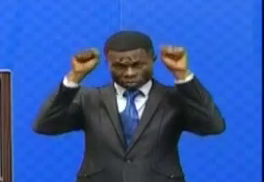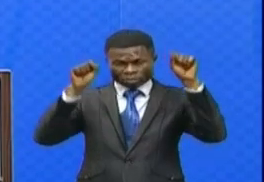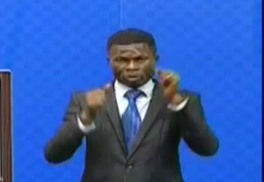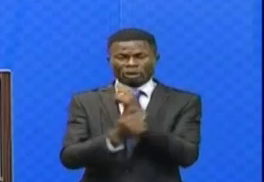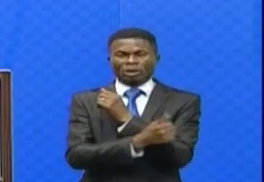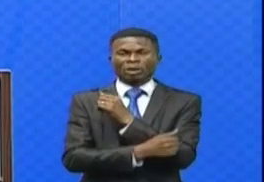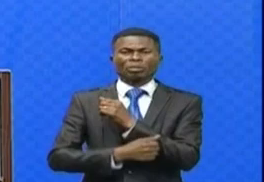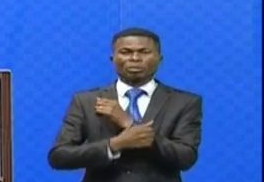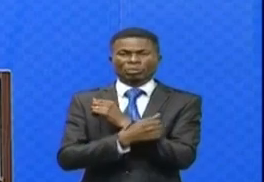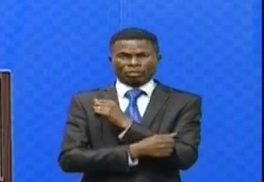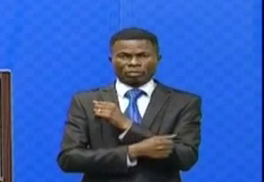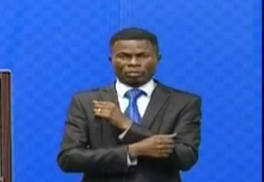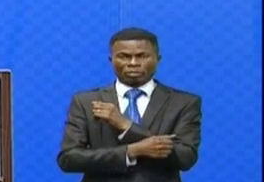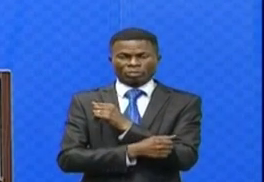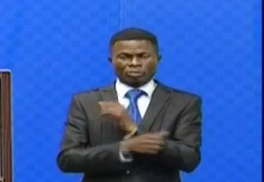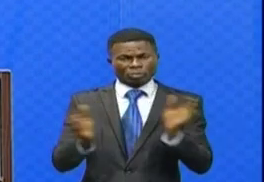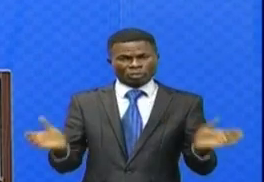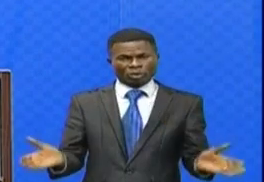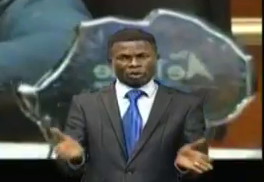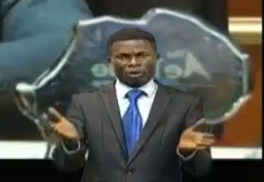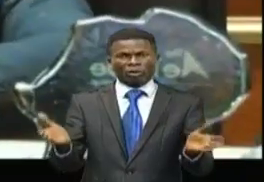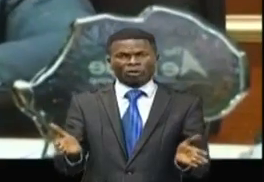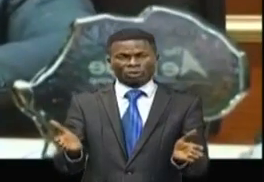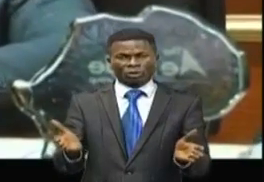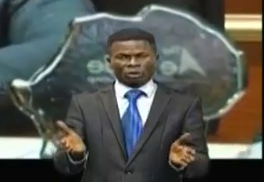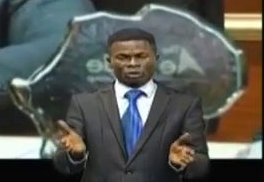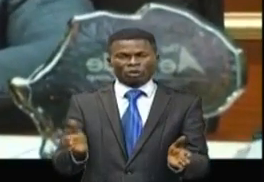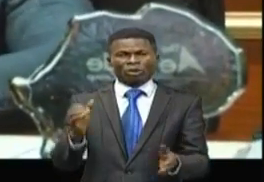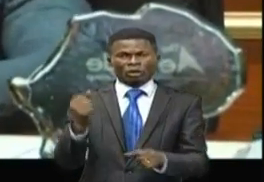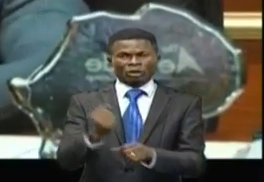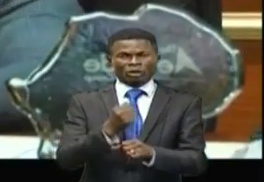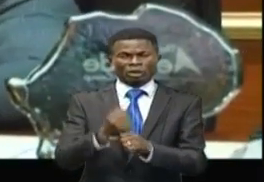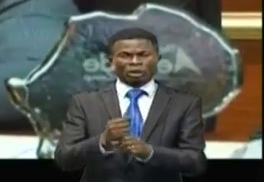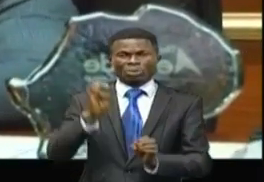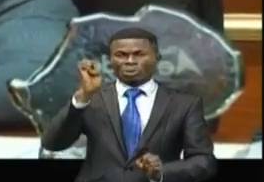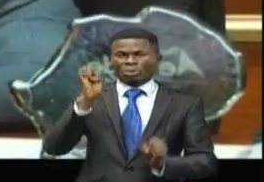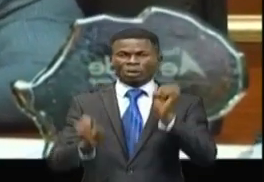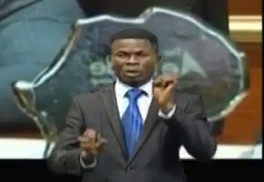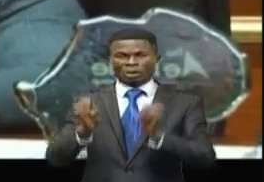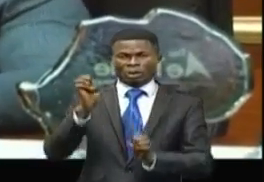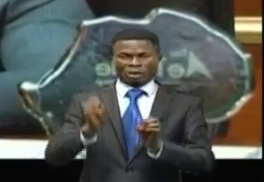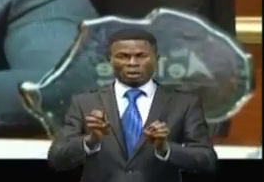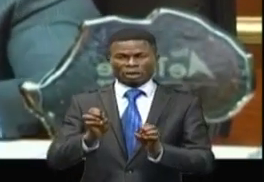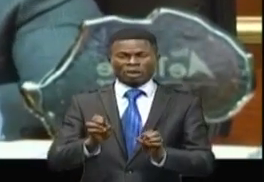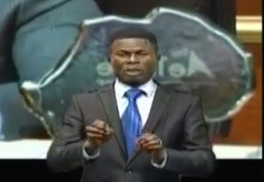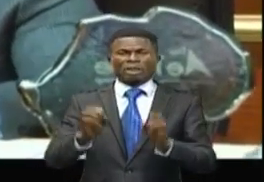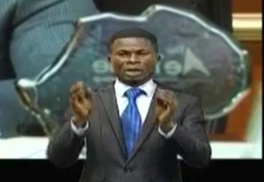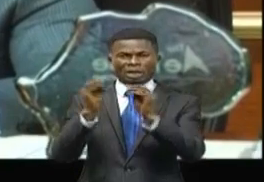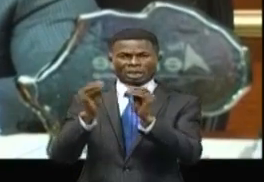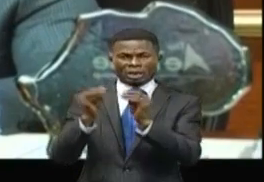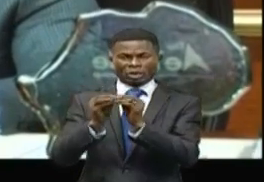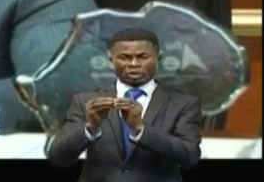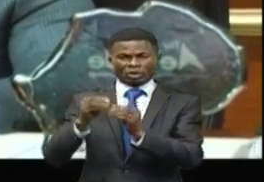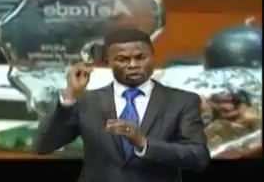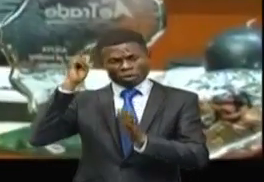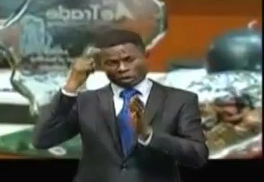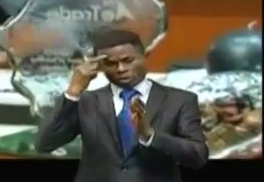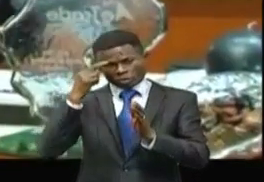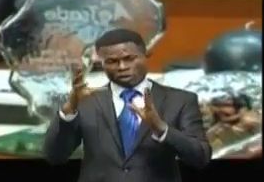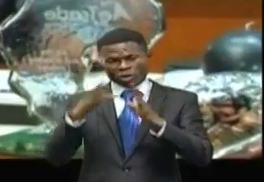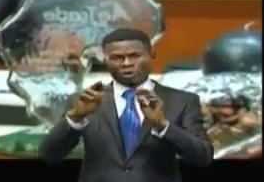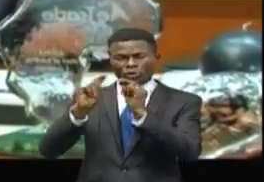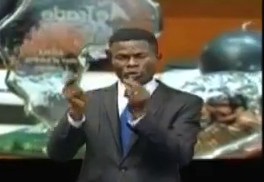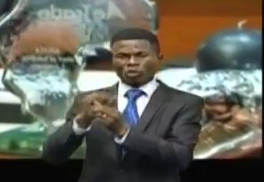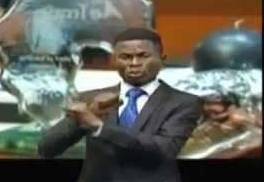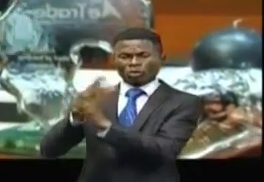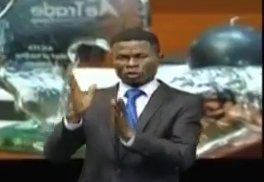tient à encourager les processus d'évaluation de l'accord de big boi entre le gouvernement et les bons syndicales et